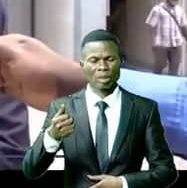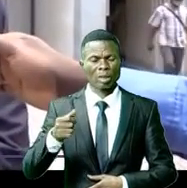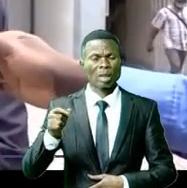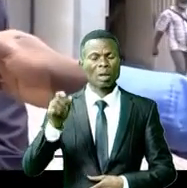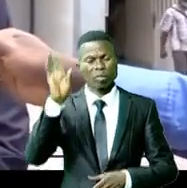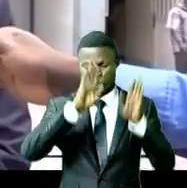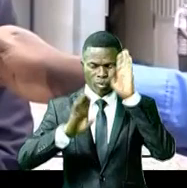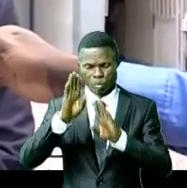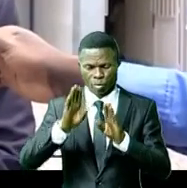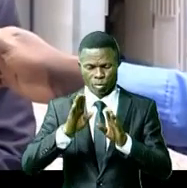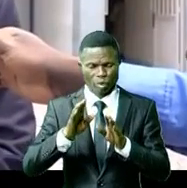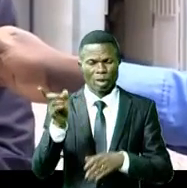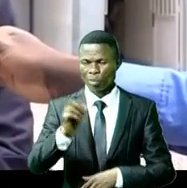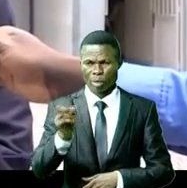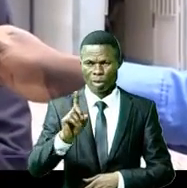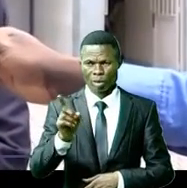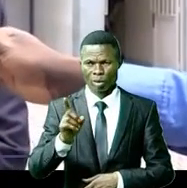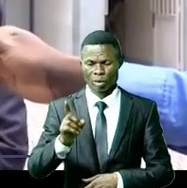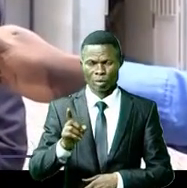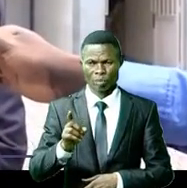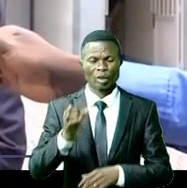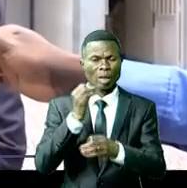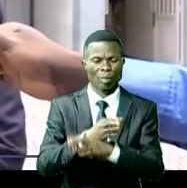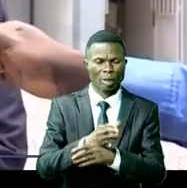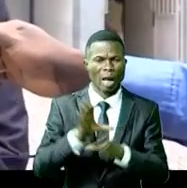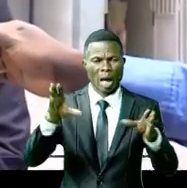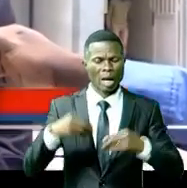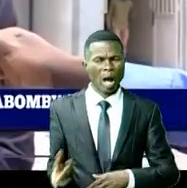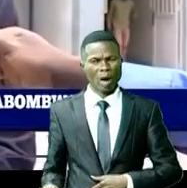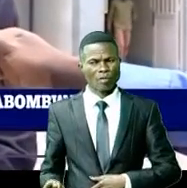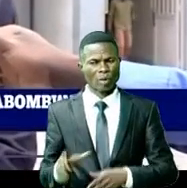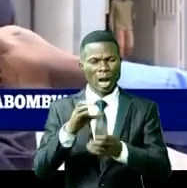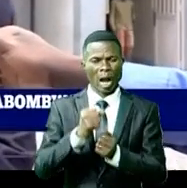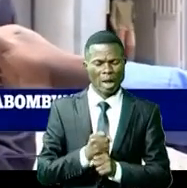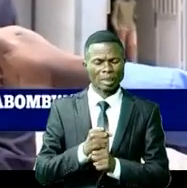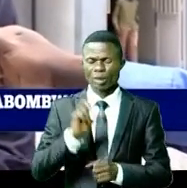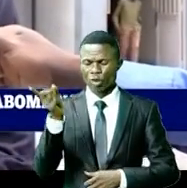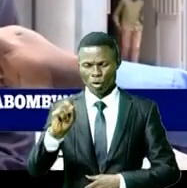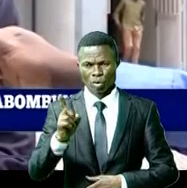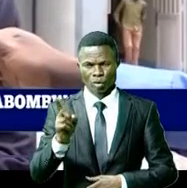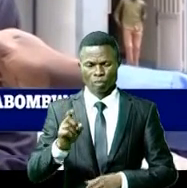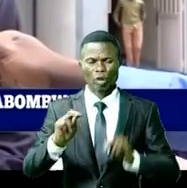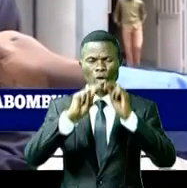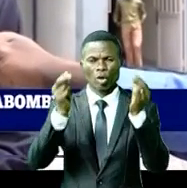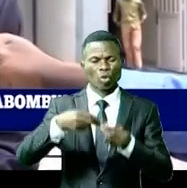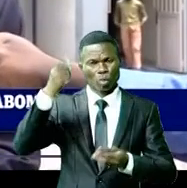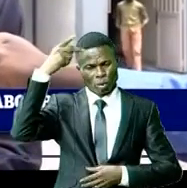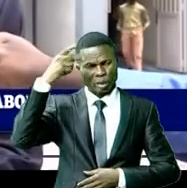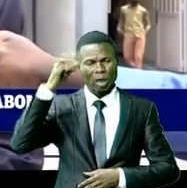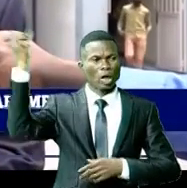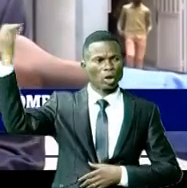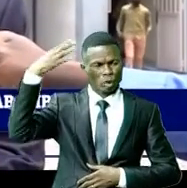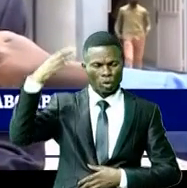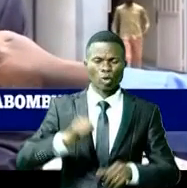pas distraite, qu'elle ne soit pas prête pour être corrompue. Le Parti Soleil est derrière elle-même